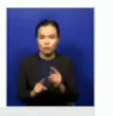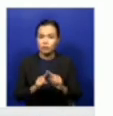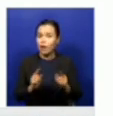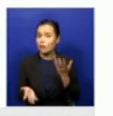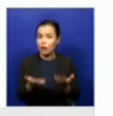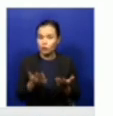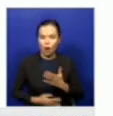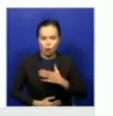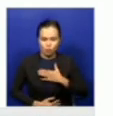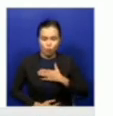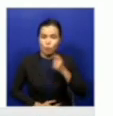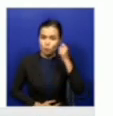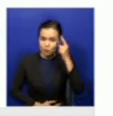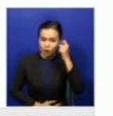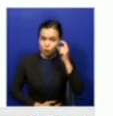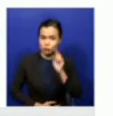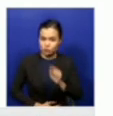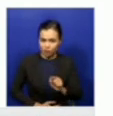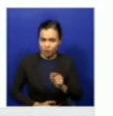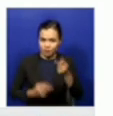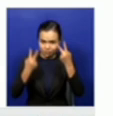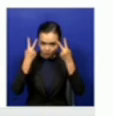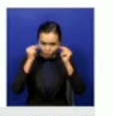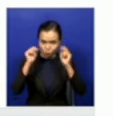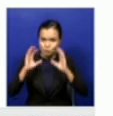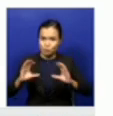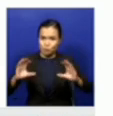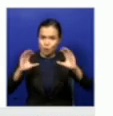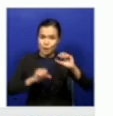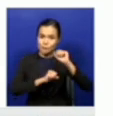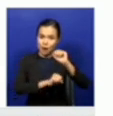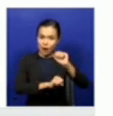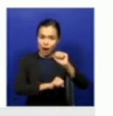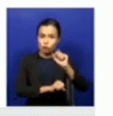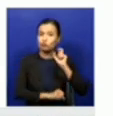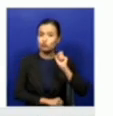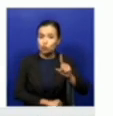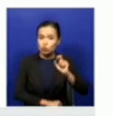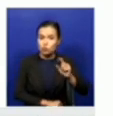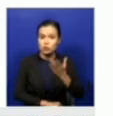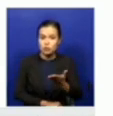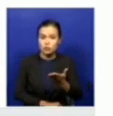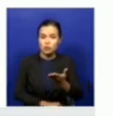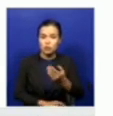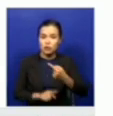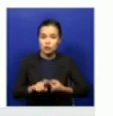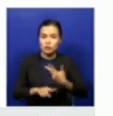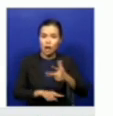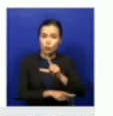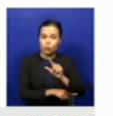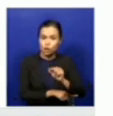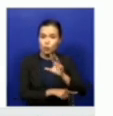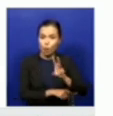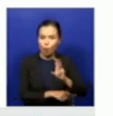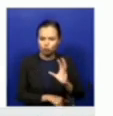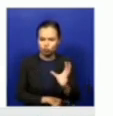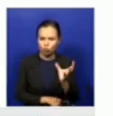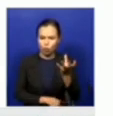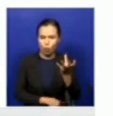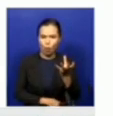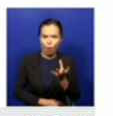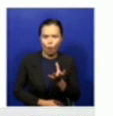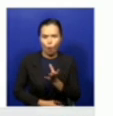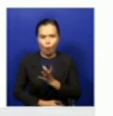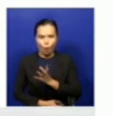มเข้าใจท่านนายกรัฐมนตรีนะครับวันที่รัฐบาลประกาศสถานการณ์ฉุกเฉินวันที่26มีนาคมทั้งโลกเขายังตื่นตระหน